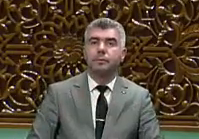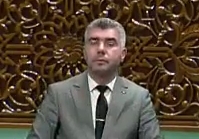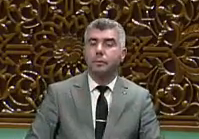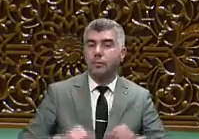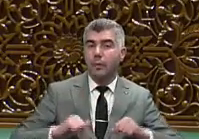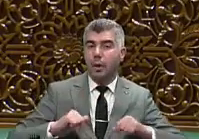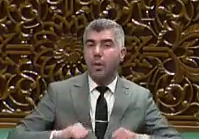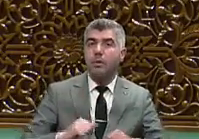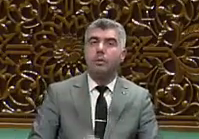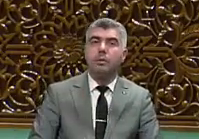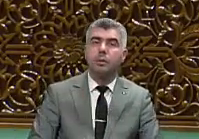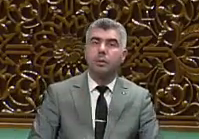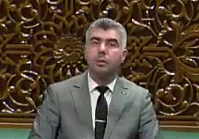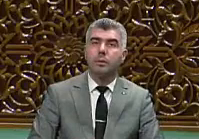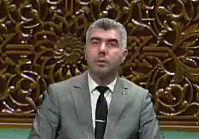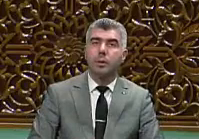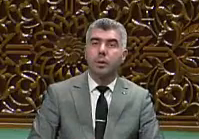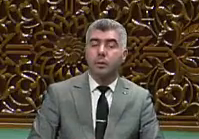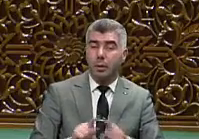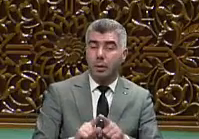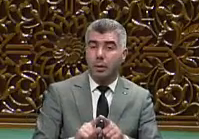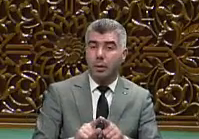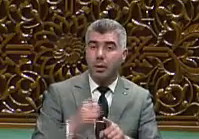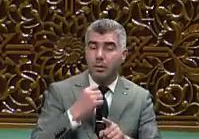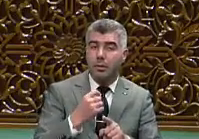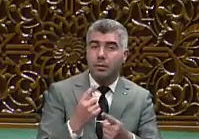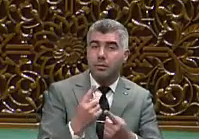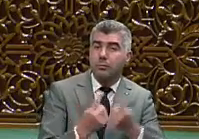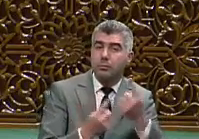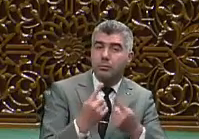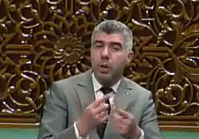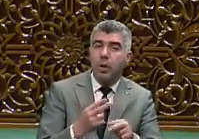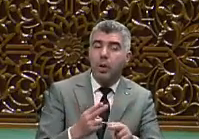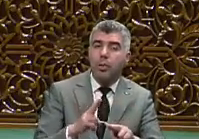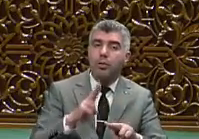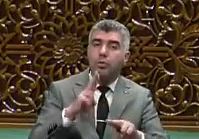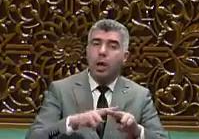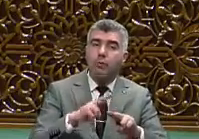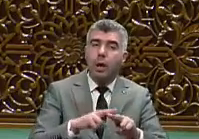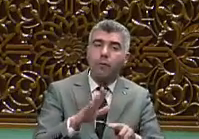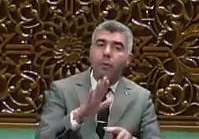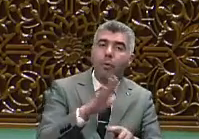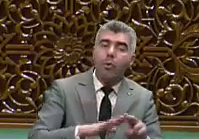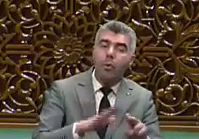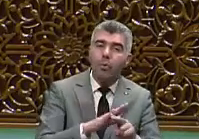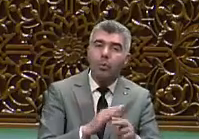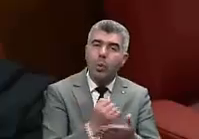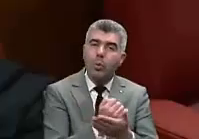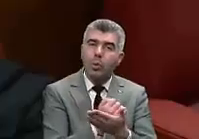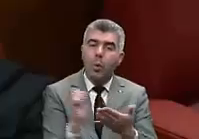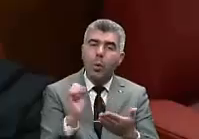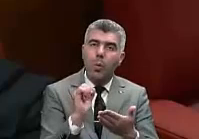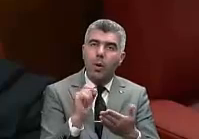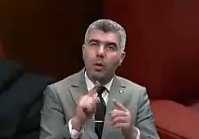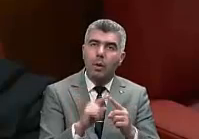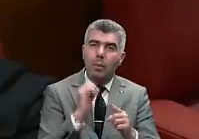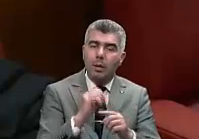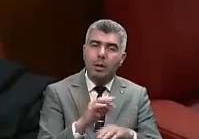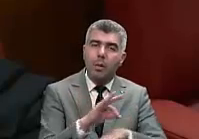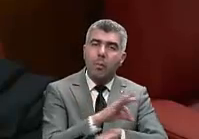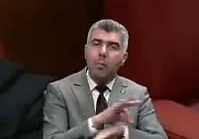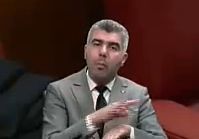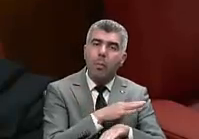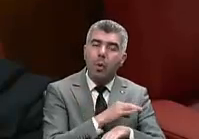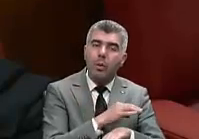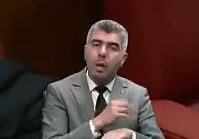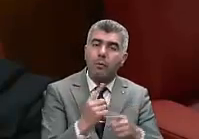الوزير المحترم، لقد قدمت مؤخرا على إعفاء جماعي لكل مسؤول الوزارة في سابقة من نوعها، وموظفي الوزارة وأطرها يتساءلون